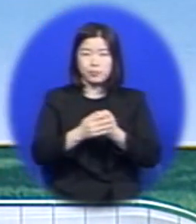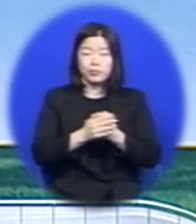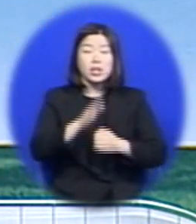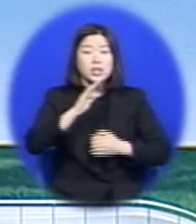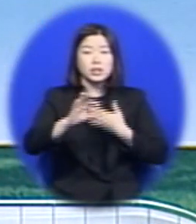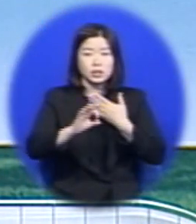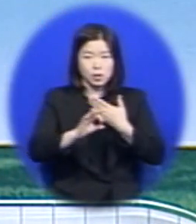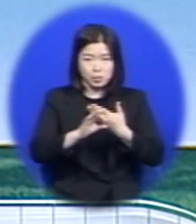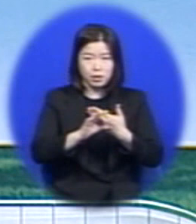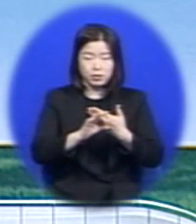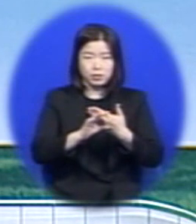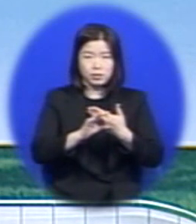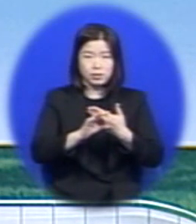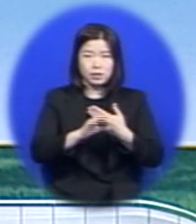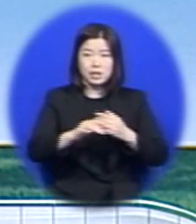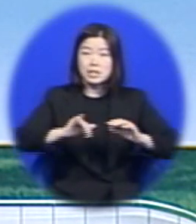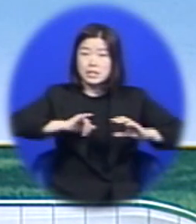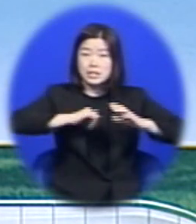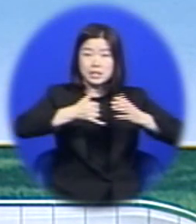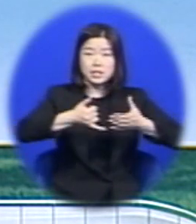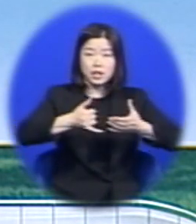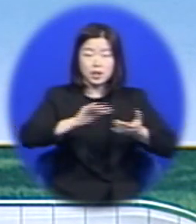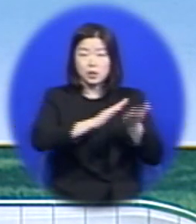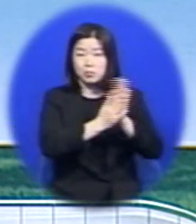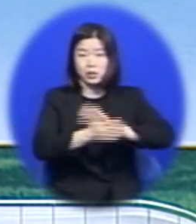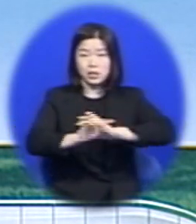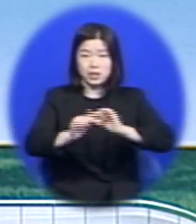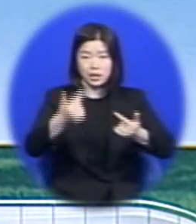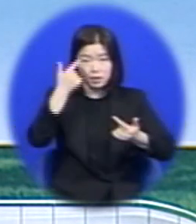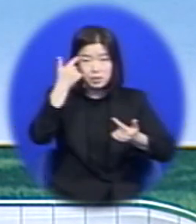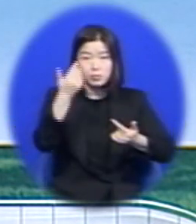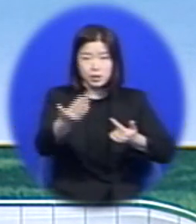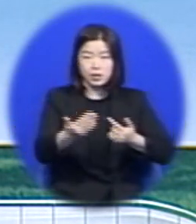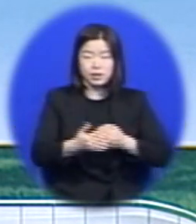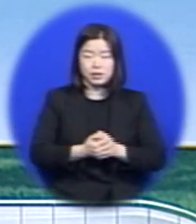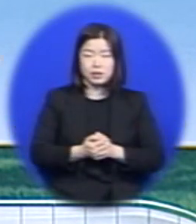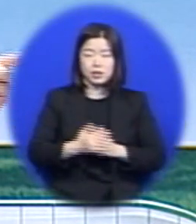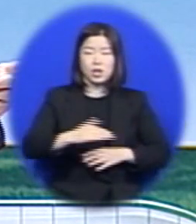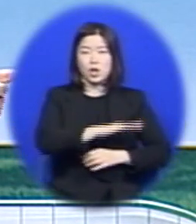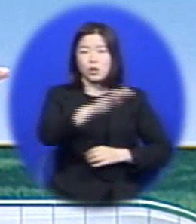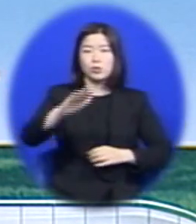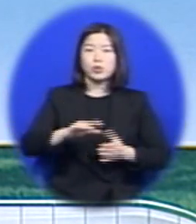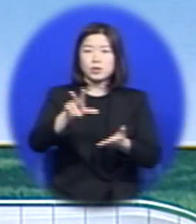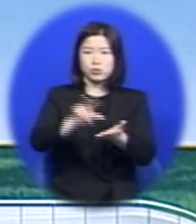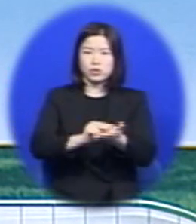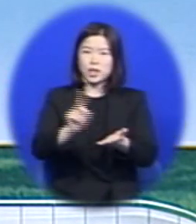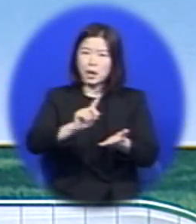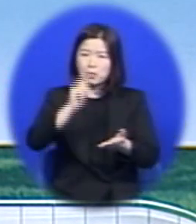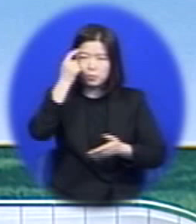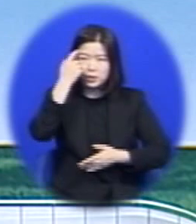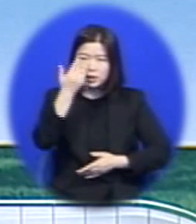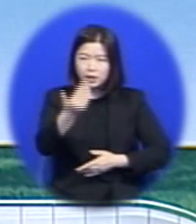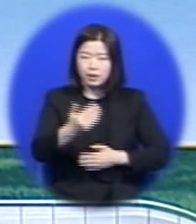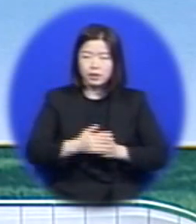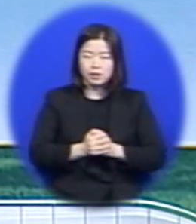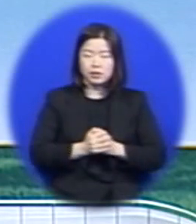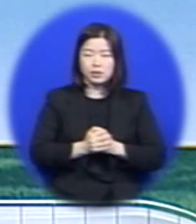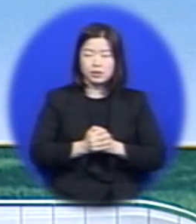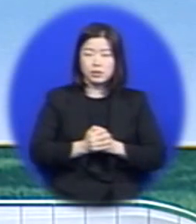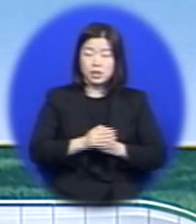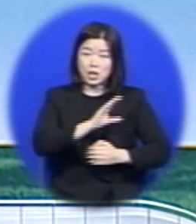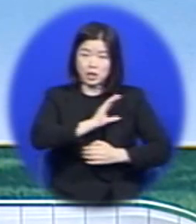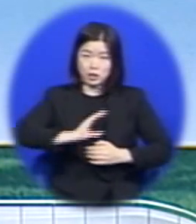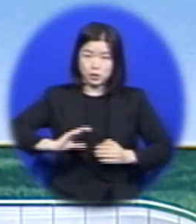그러면 세상이 안 변하겠습니까? 우리들의 문제가 뭐지요?